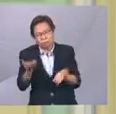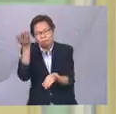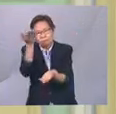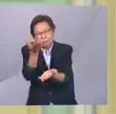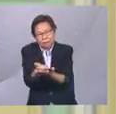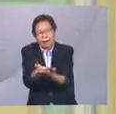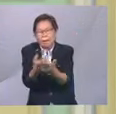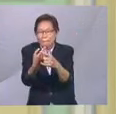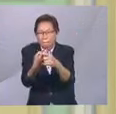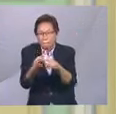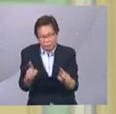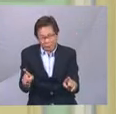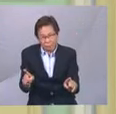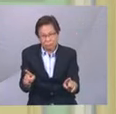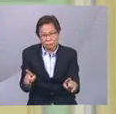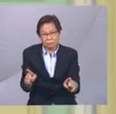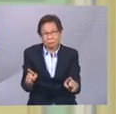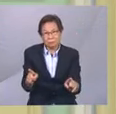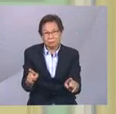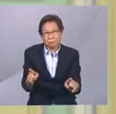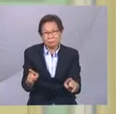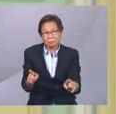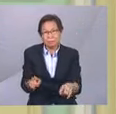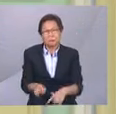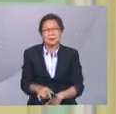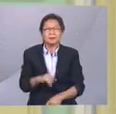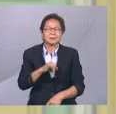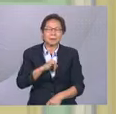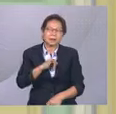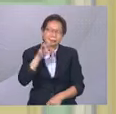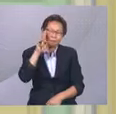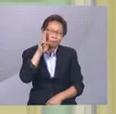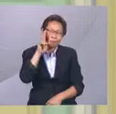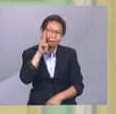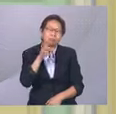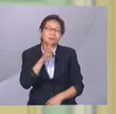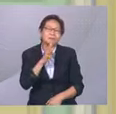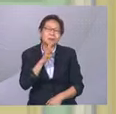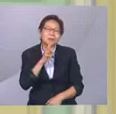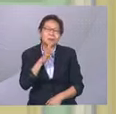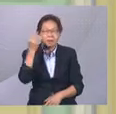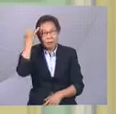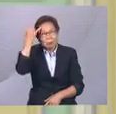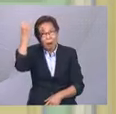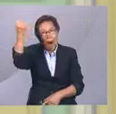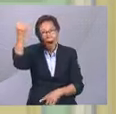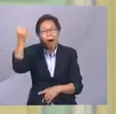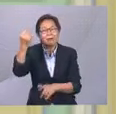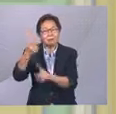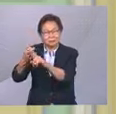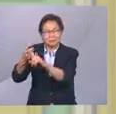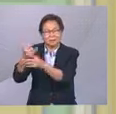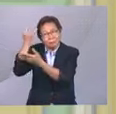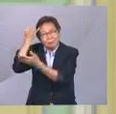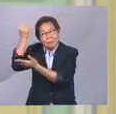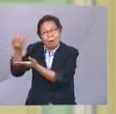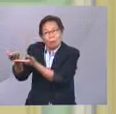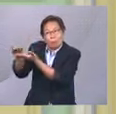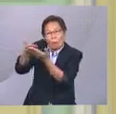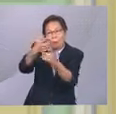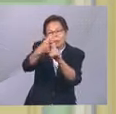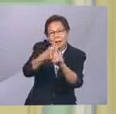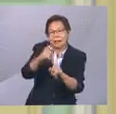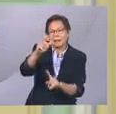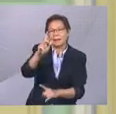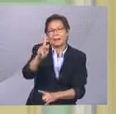walaupun menelepon seperti yang saya senjata tersebut pandangan DPD Kementerian Kesehatan juga kita perlukan